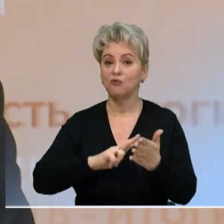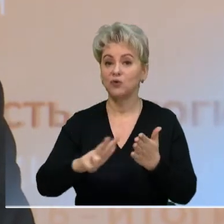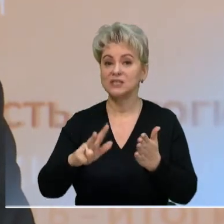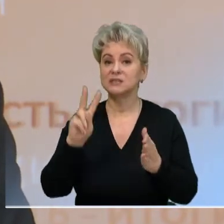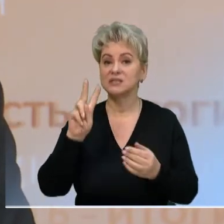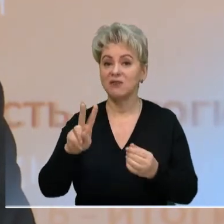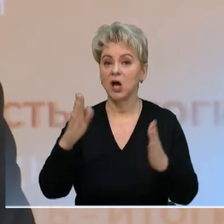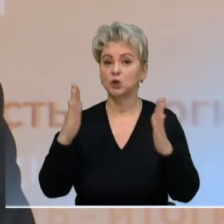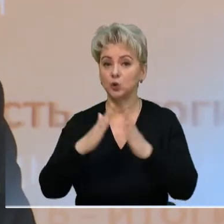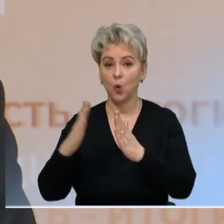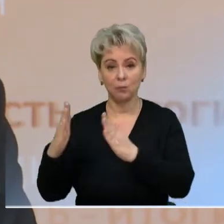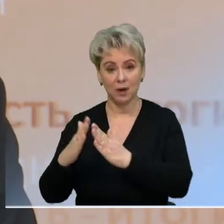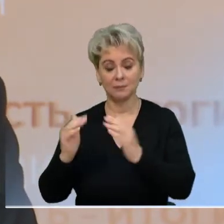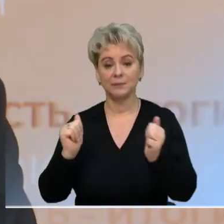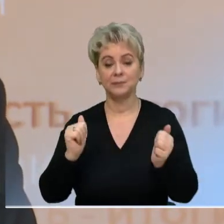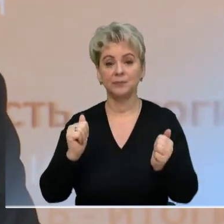3182 дома.